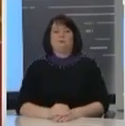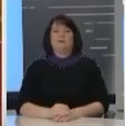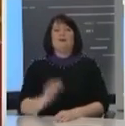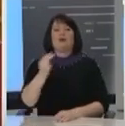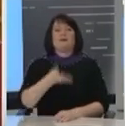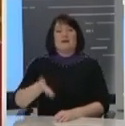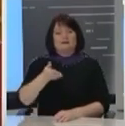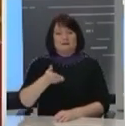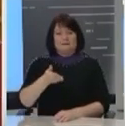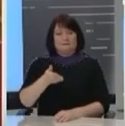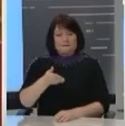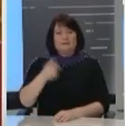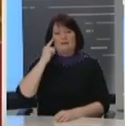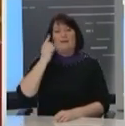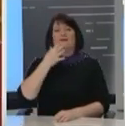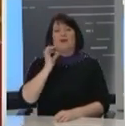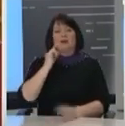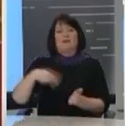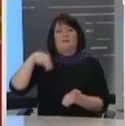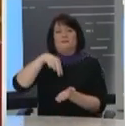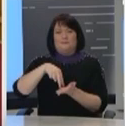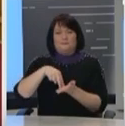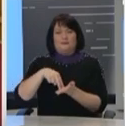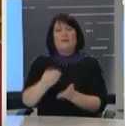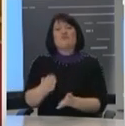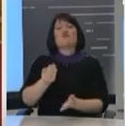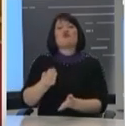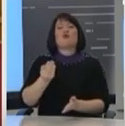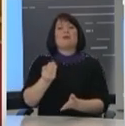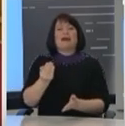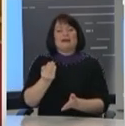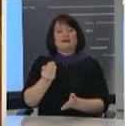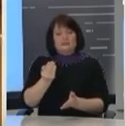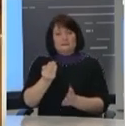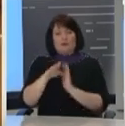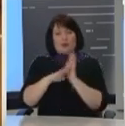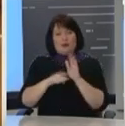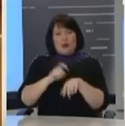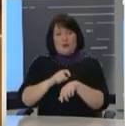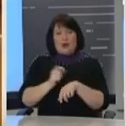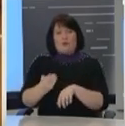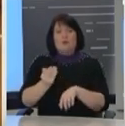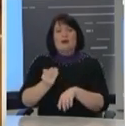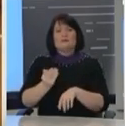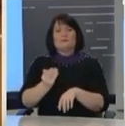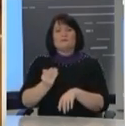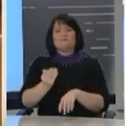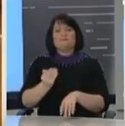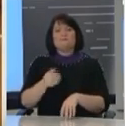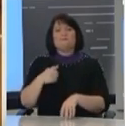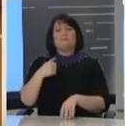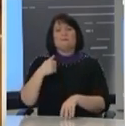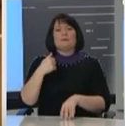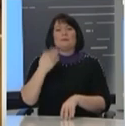παίρνω το βήμα σήμερα νωρίτερα από ό,τι είχα προγραμματίσει. Ένα εξαιρετικά δυσάρεστο γεγονός